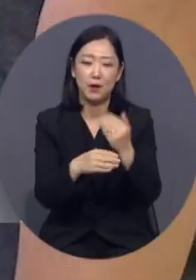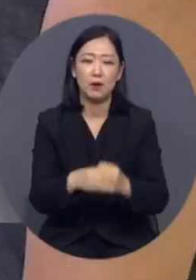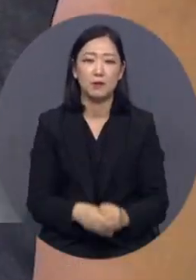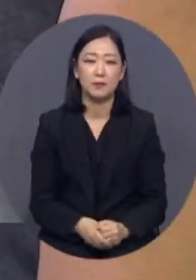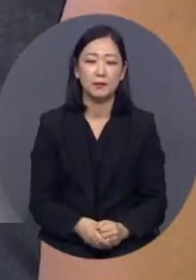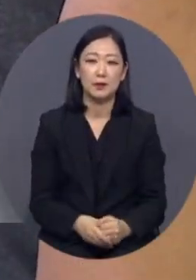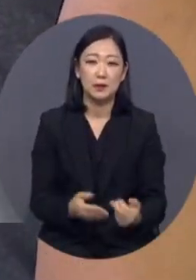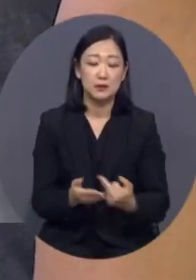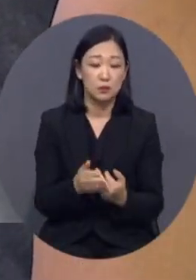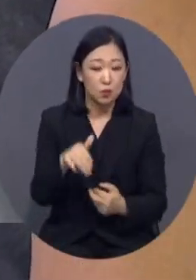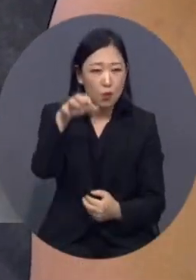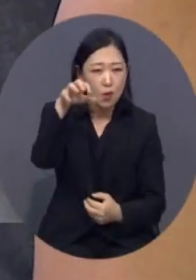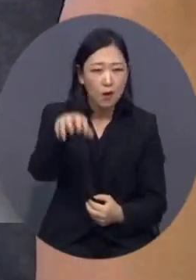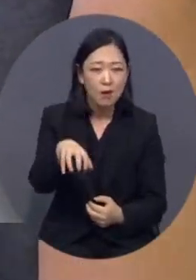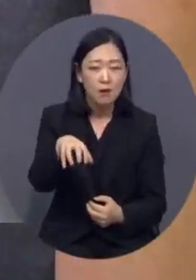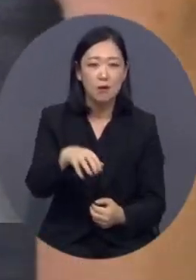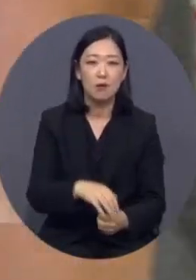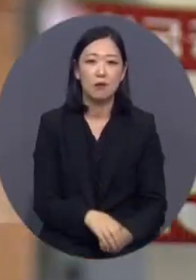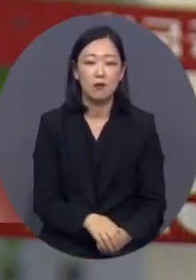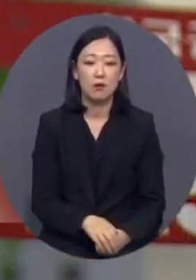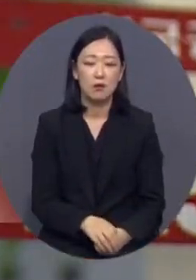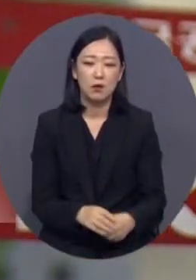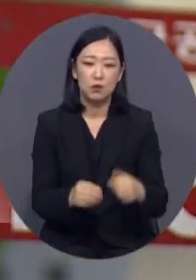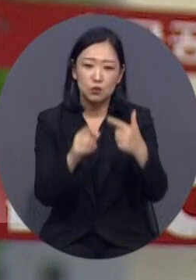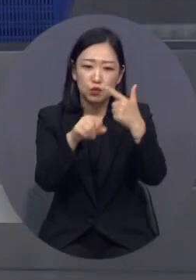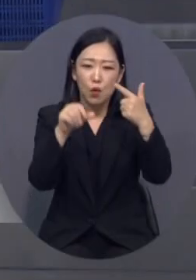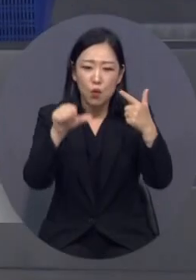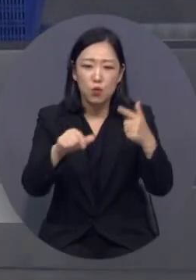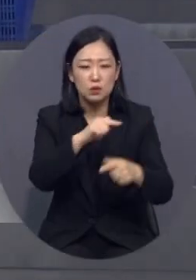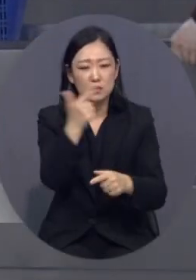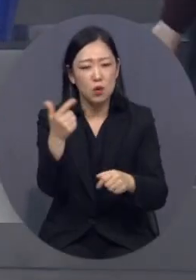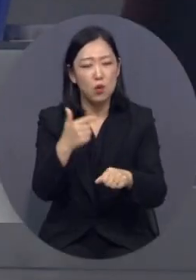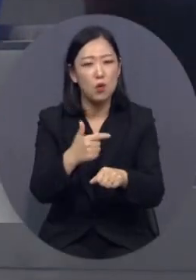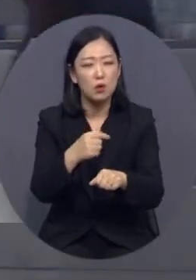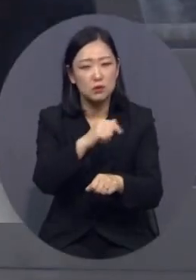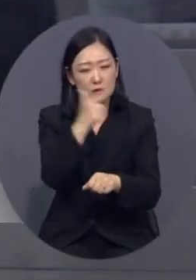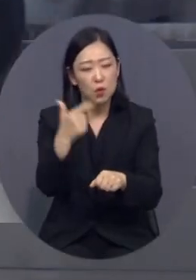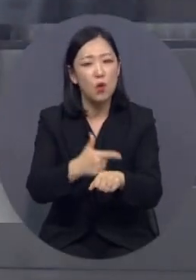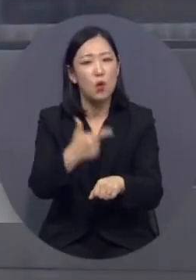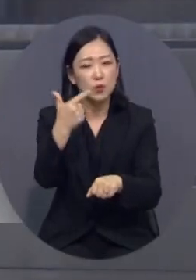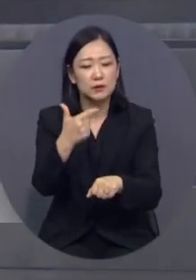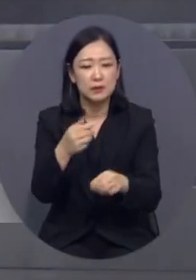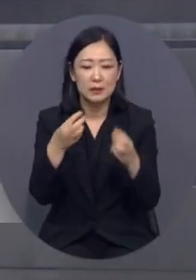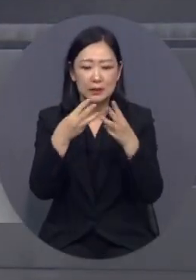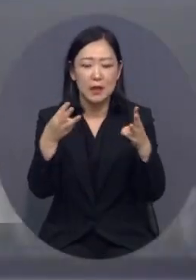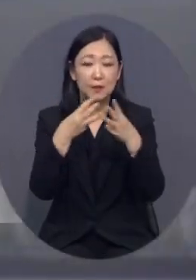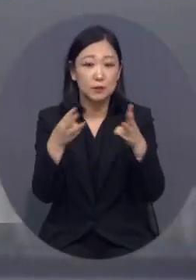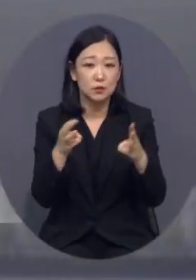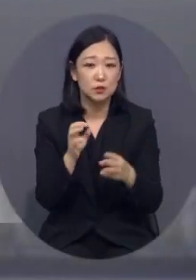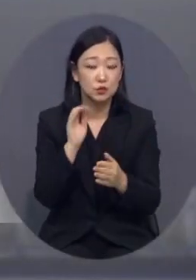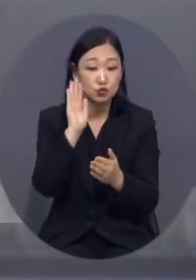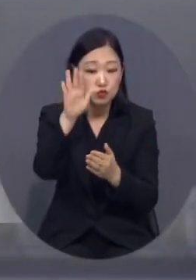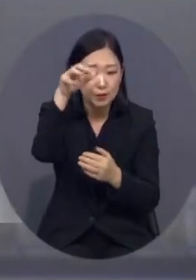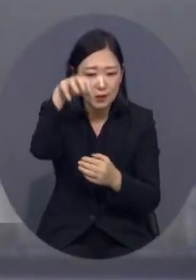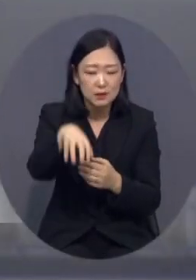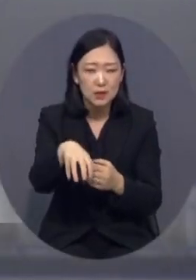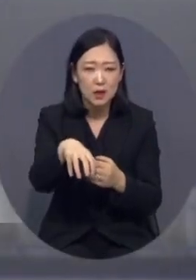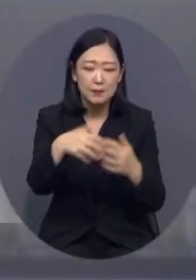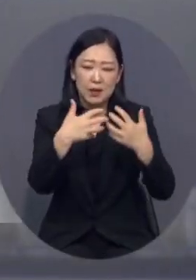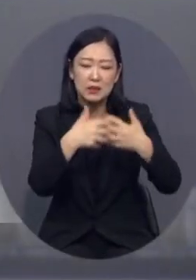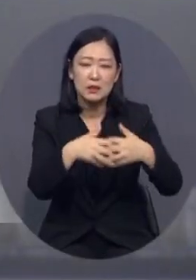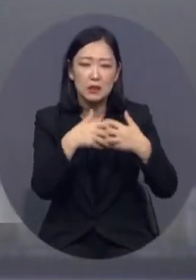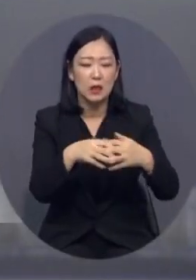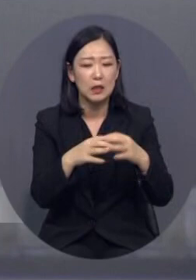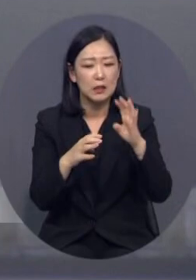한국공항공사 제주공항에 따르면 지난 5일 저녁 6시쯤 제주공항 3층 출발장 금속탐지기가